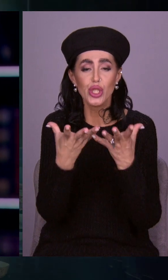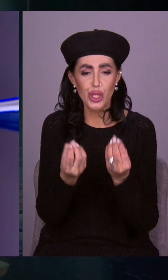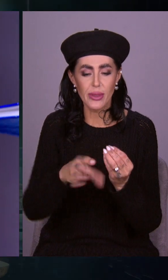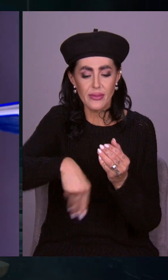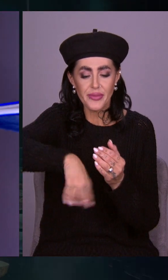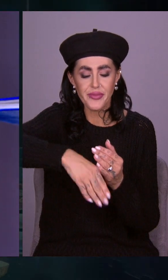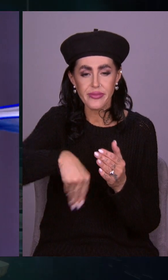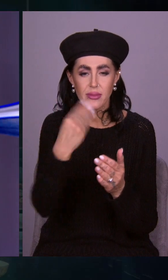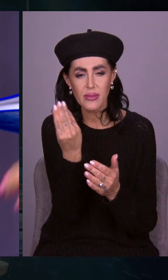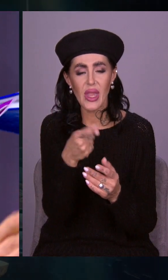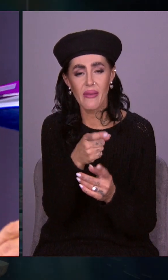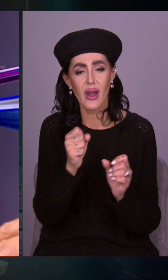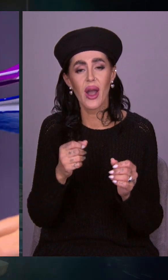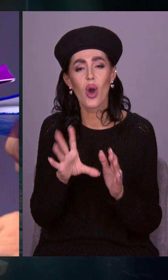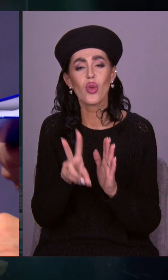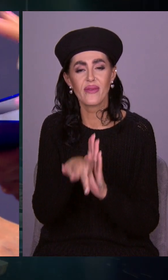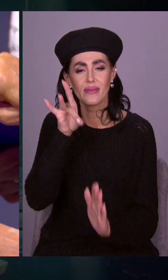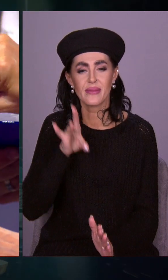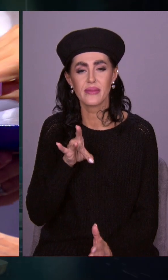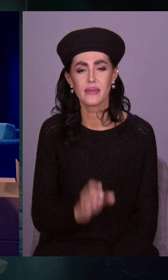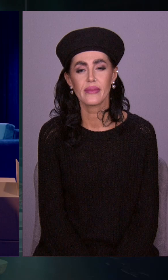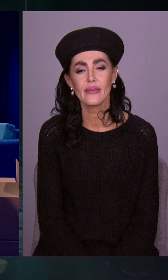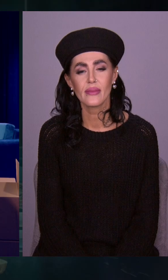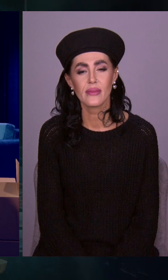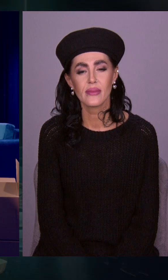тебе виходить, ти бачиш? Да. Витягни для мене.